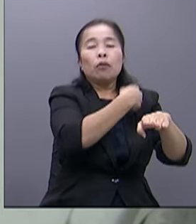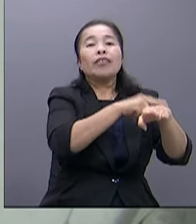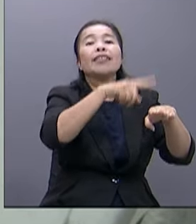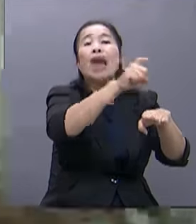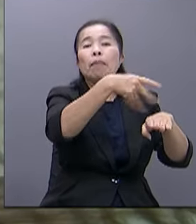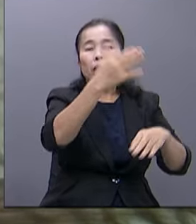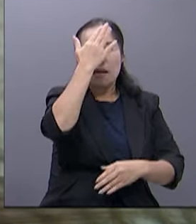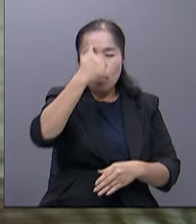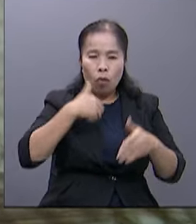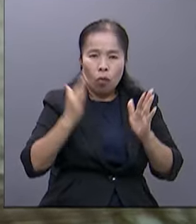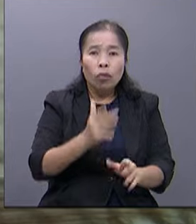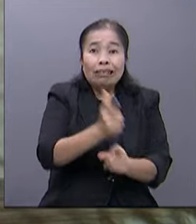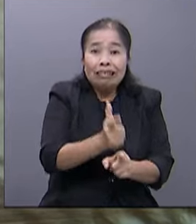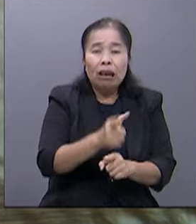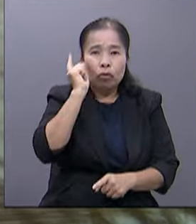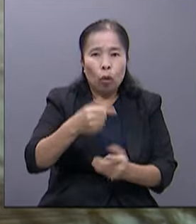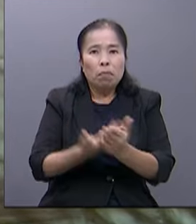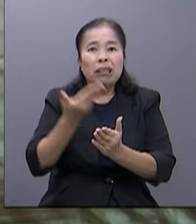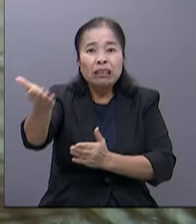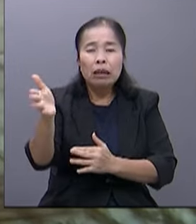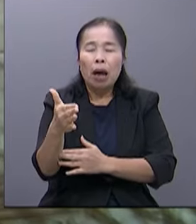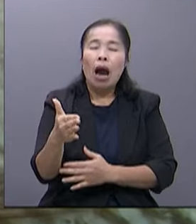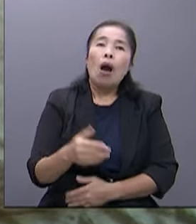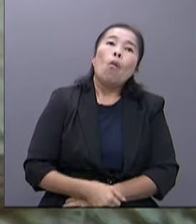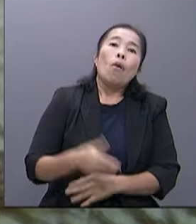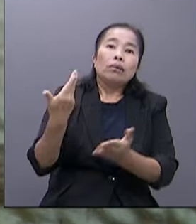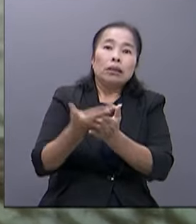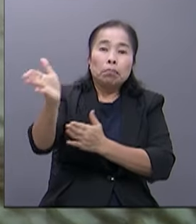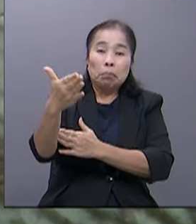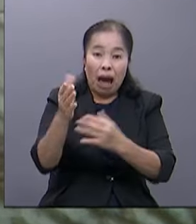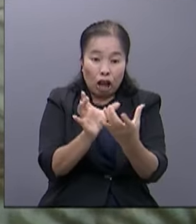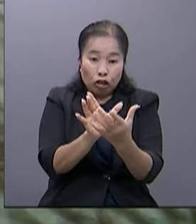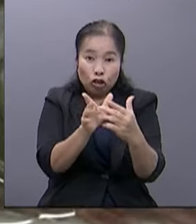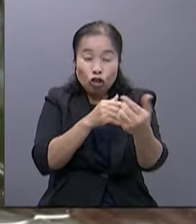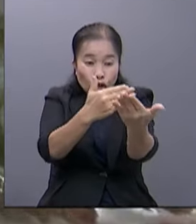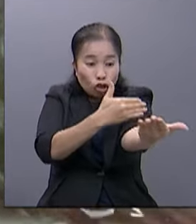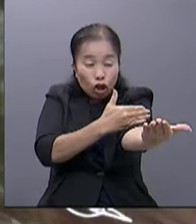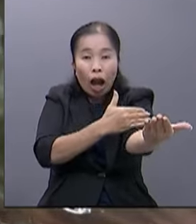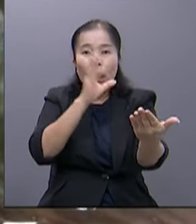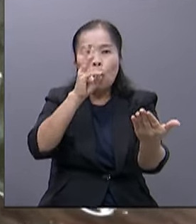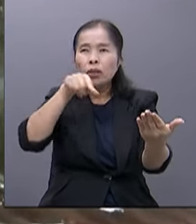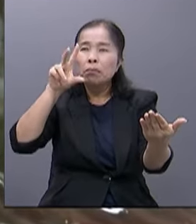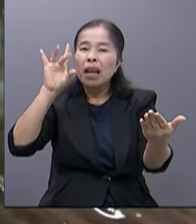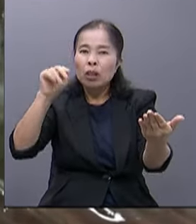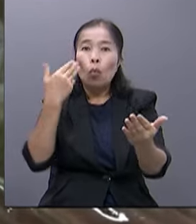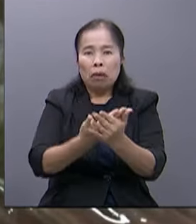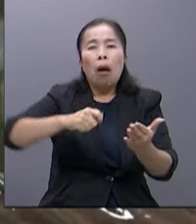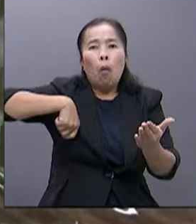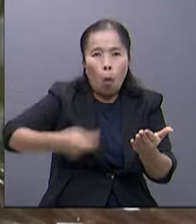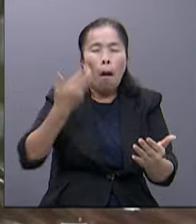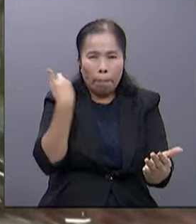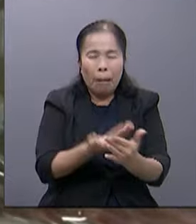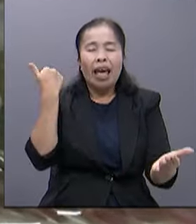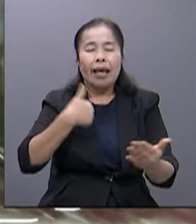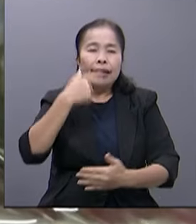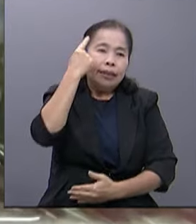ผู้เลี้ยงปลาจะต้องไปซื้อพันธุ์ปลากระพงที่เป็นปลานักล่าในขนาดไซส์ 6-8 นิ้วมาเนี่ยมันก็จะเป็นต้นทุนอีกพอสมควรเลย